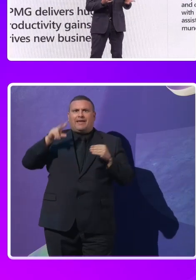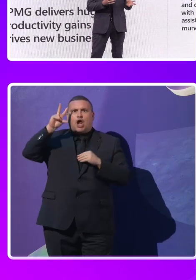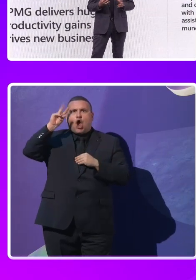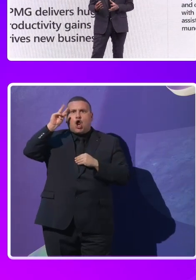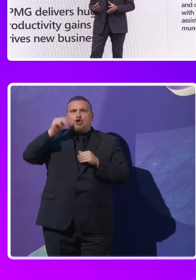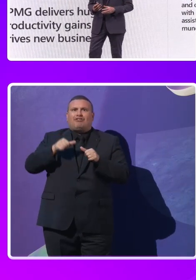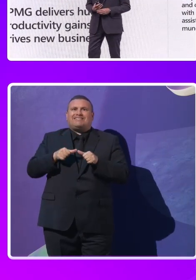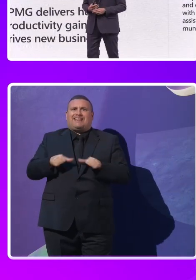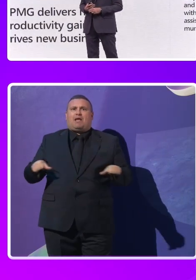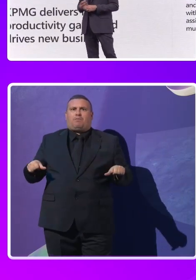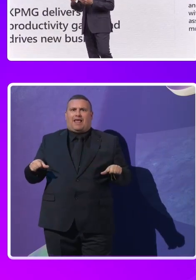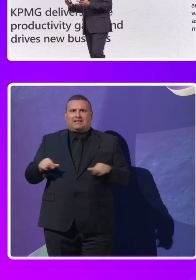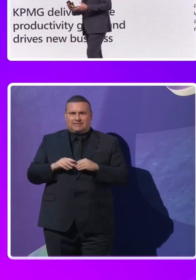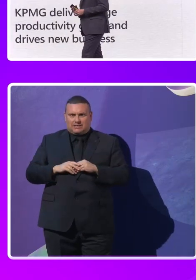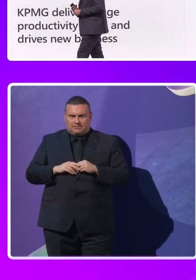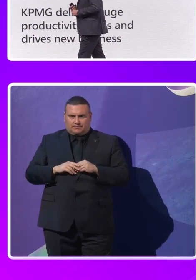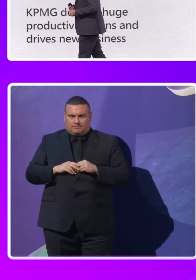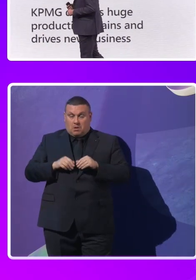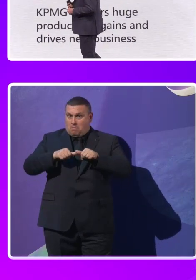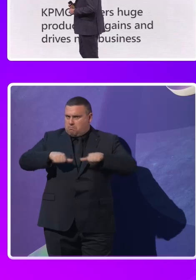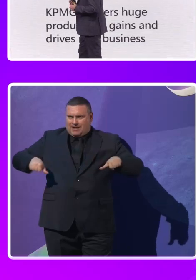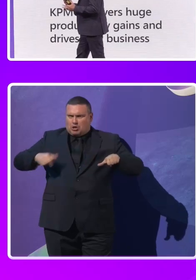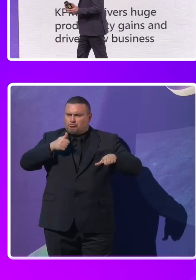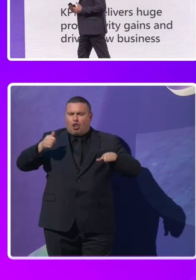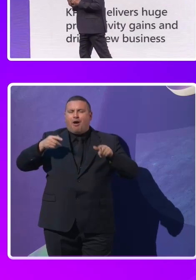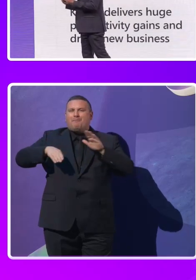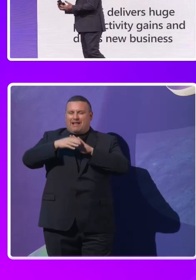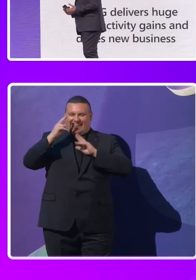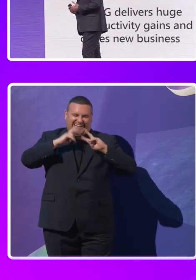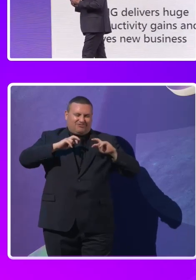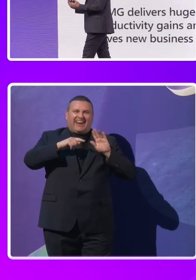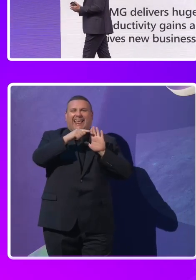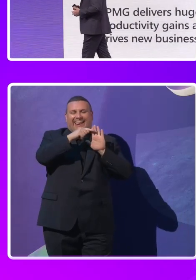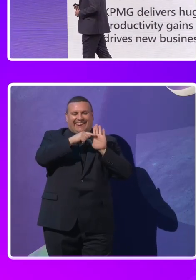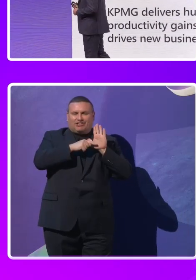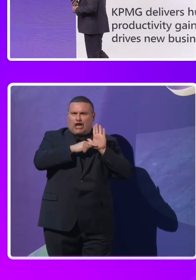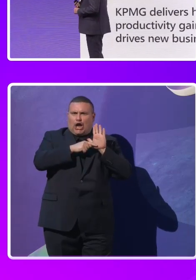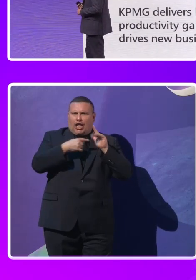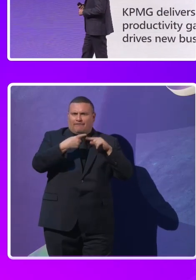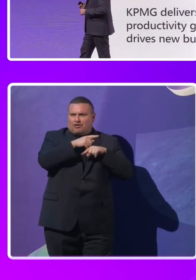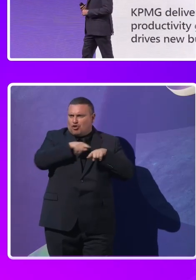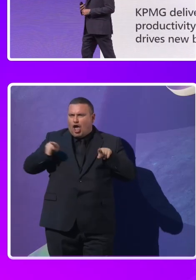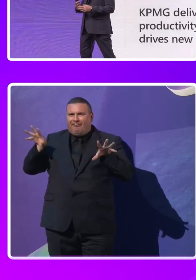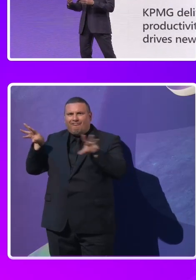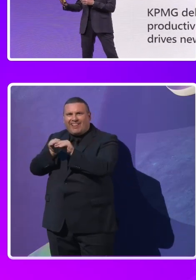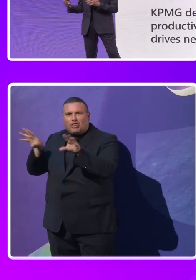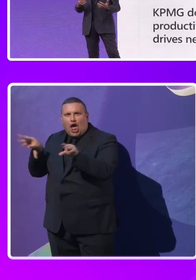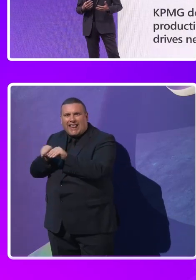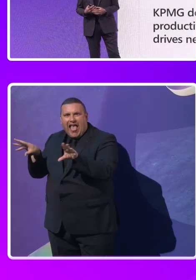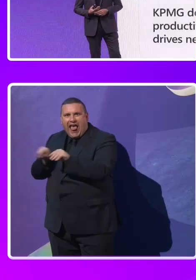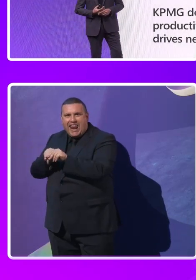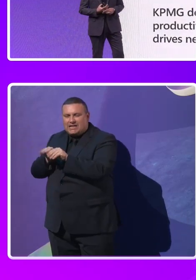da una classica ricerca ad indici ad una ricerca invece vettoriale che usa anche leai genera ha